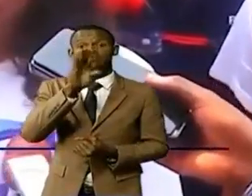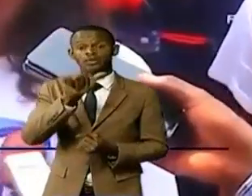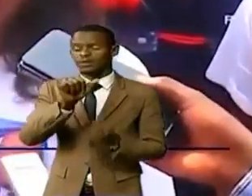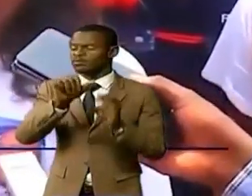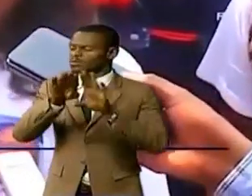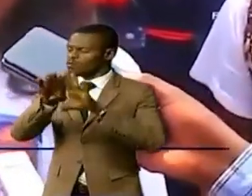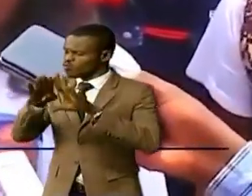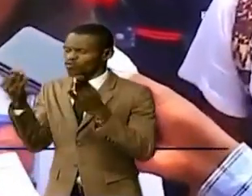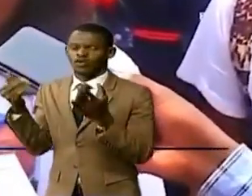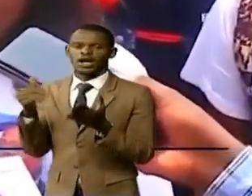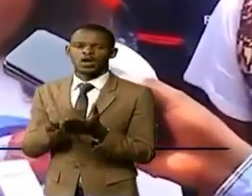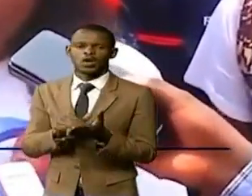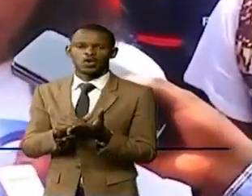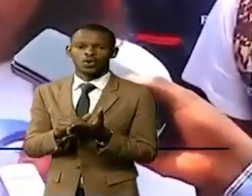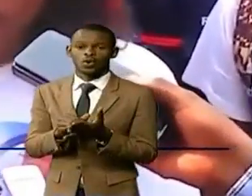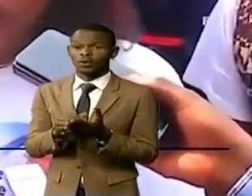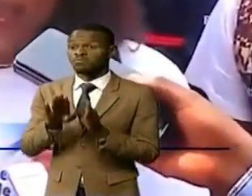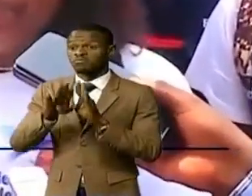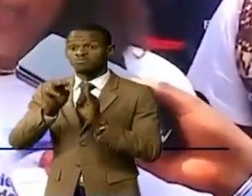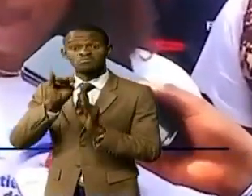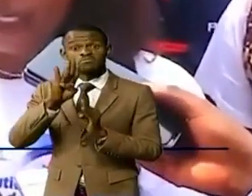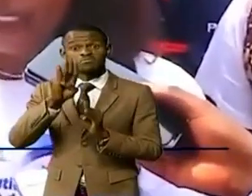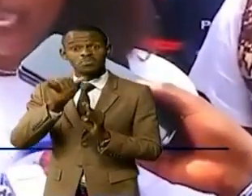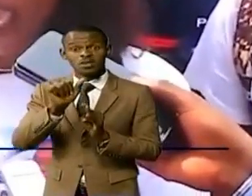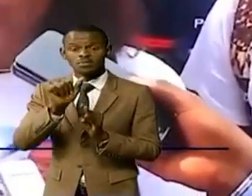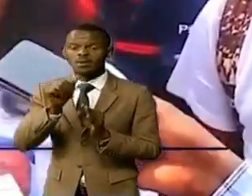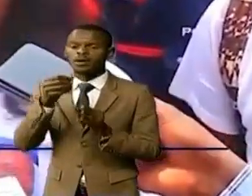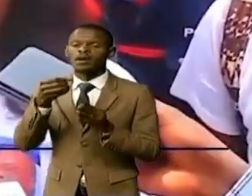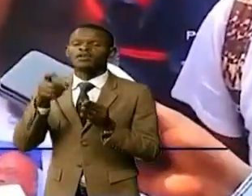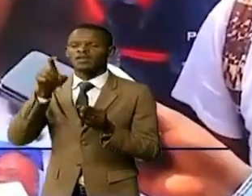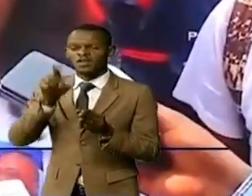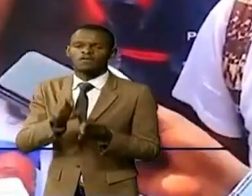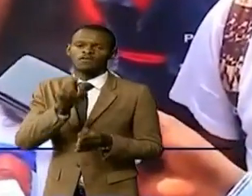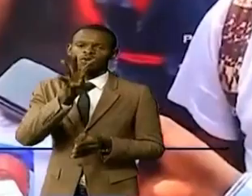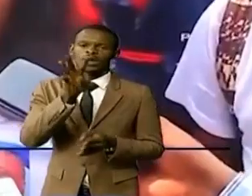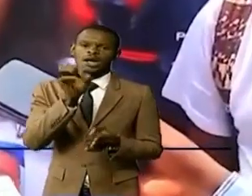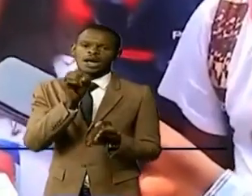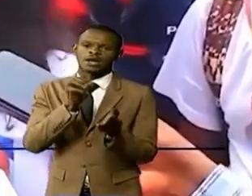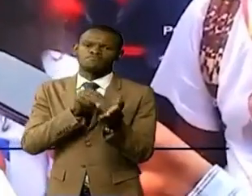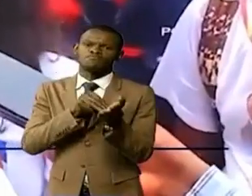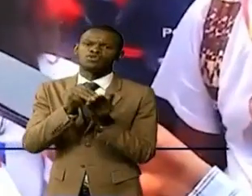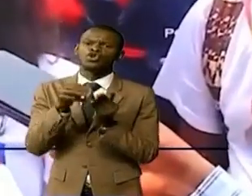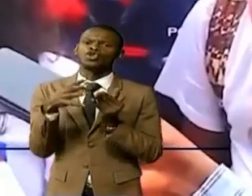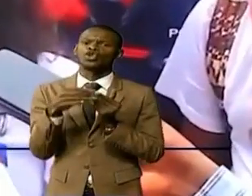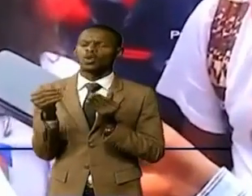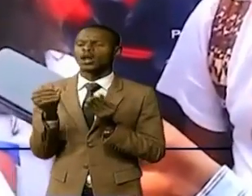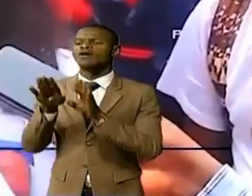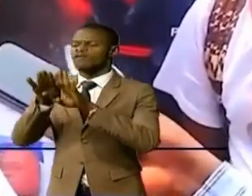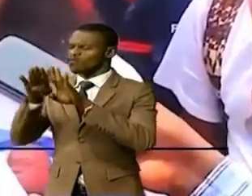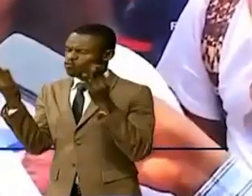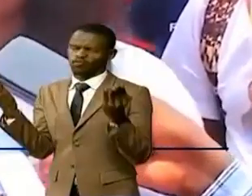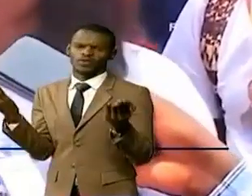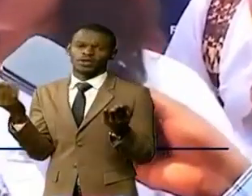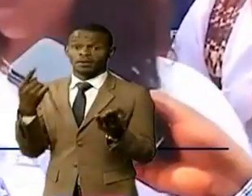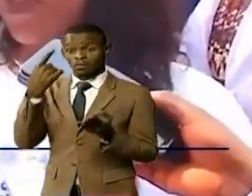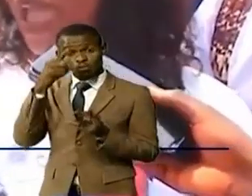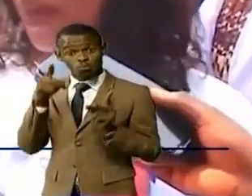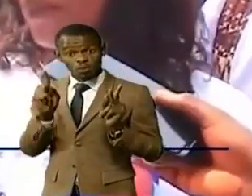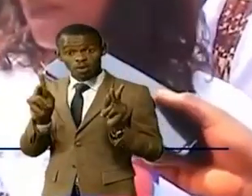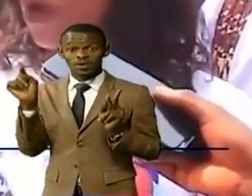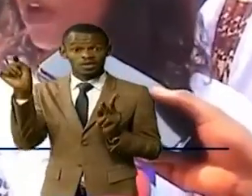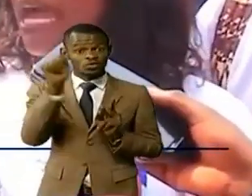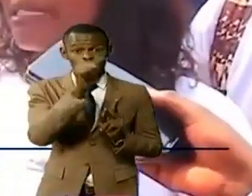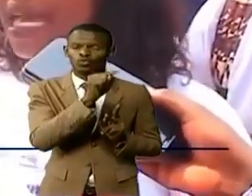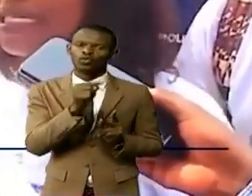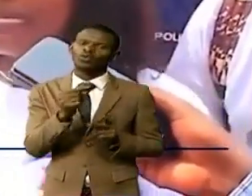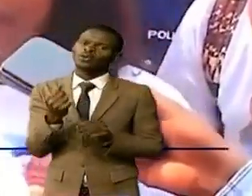de 40 millions de dollars américains, nous demandons également au président de la République de tout faire